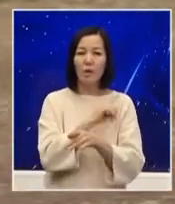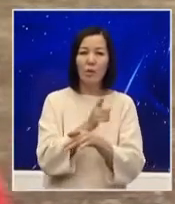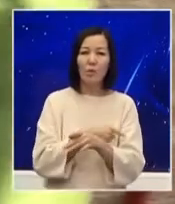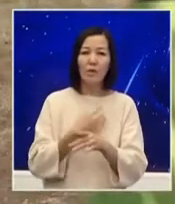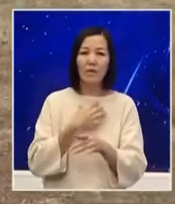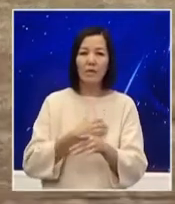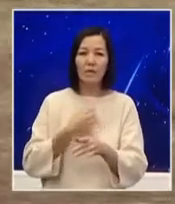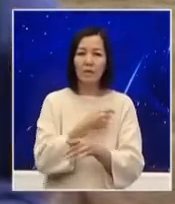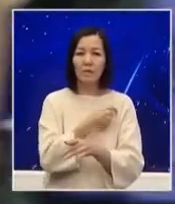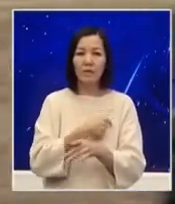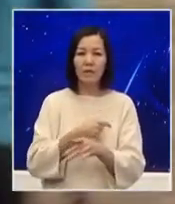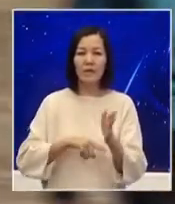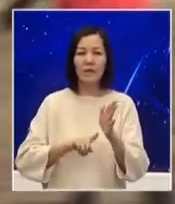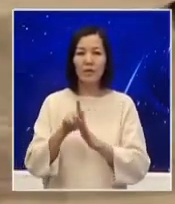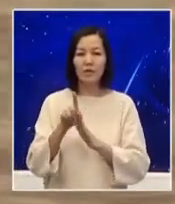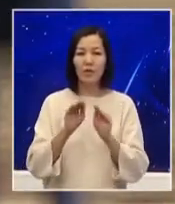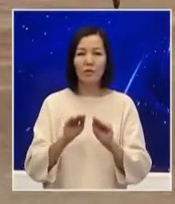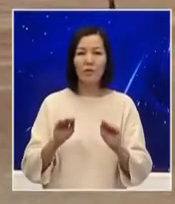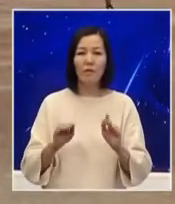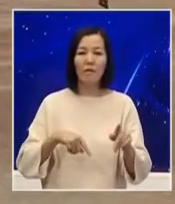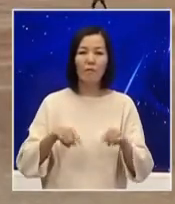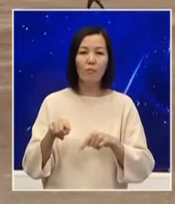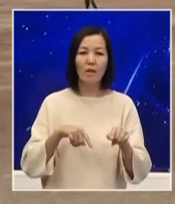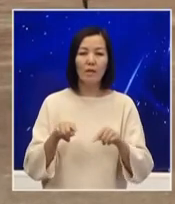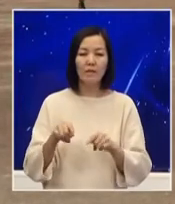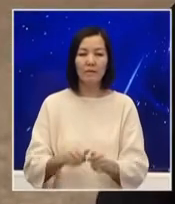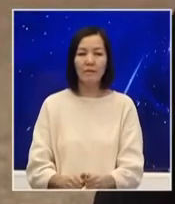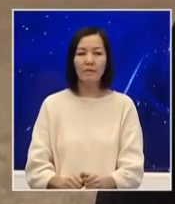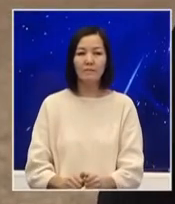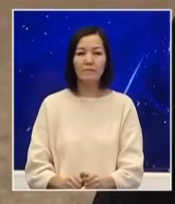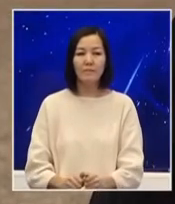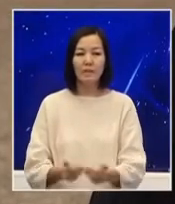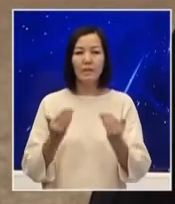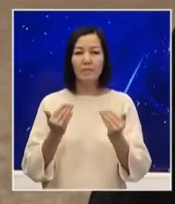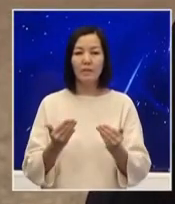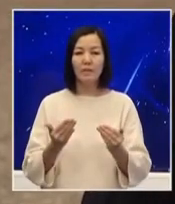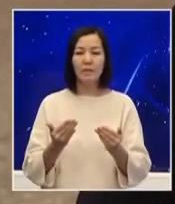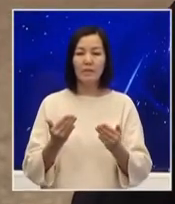и значимость тренера для начинающих футболистов. Мы сегодня